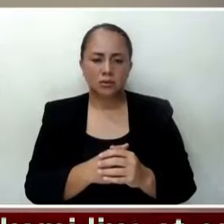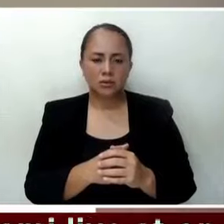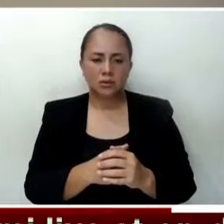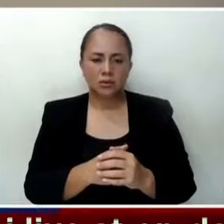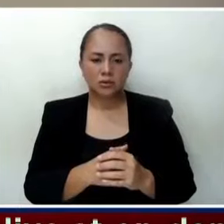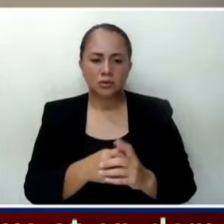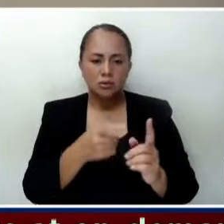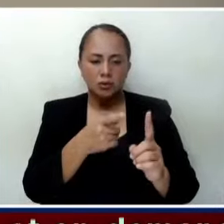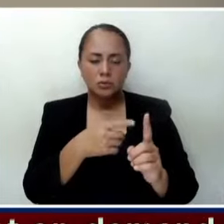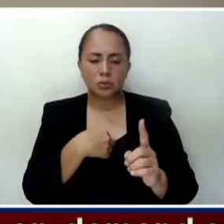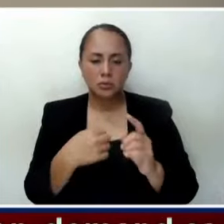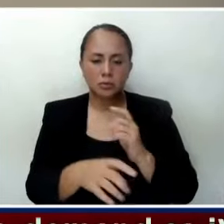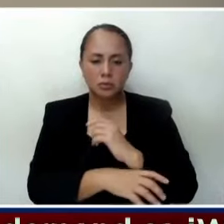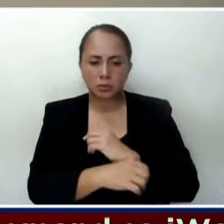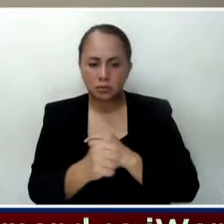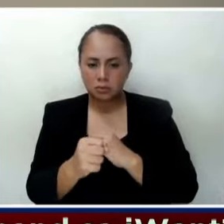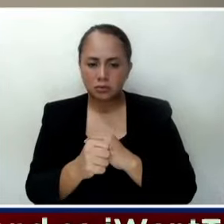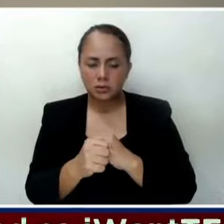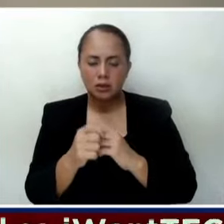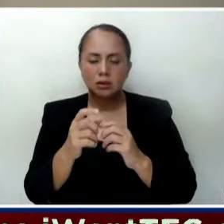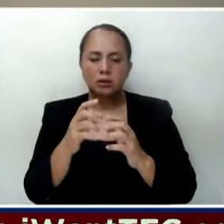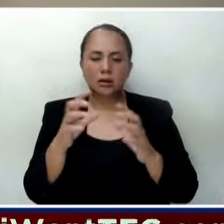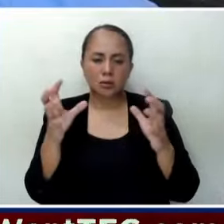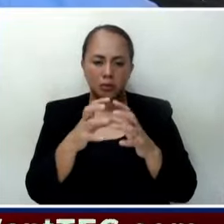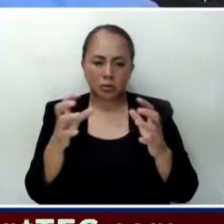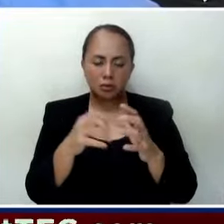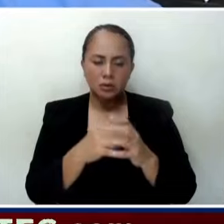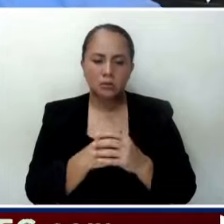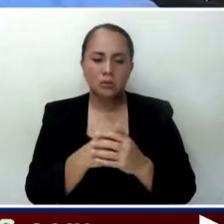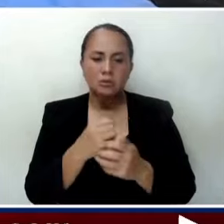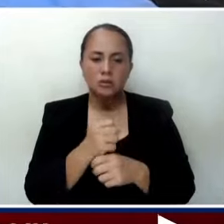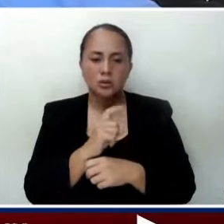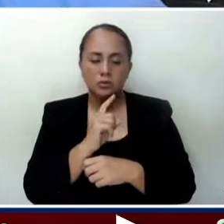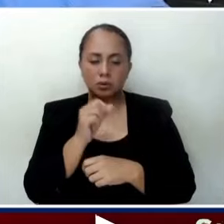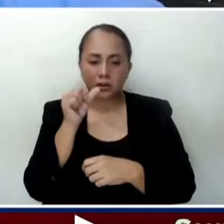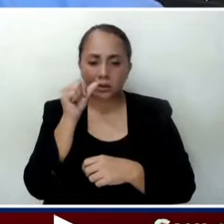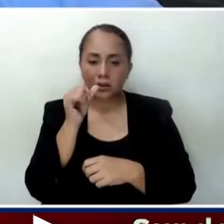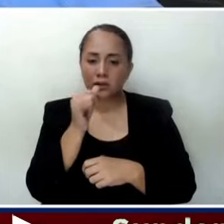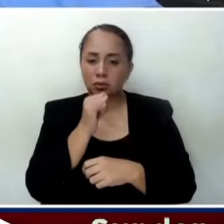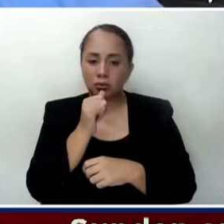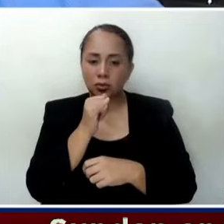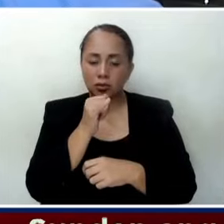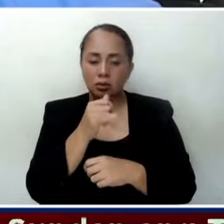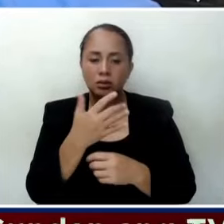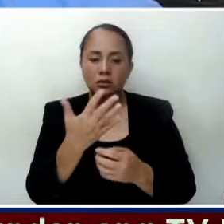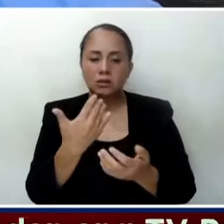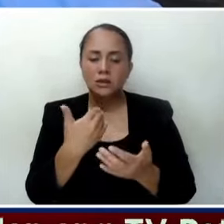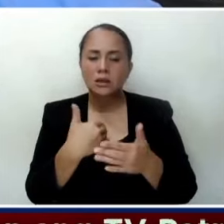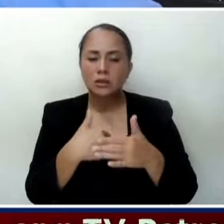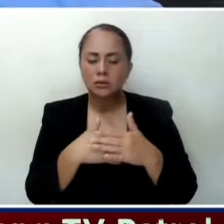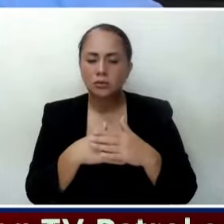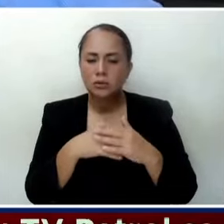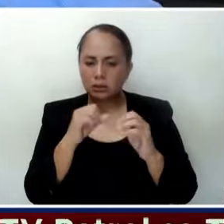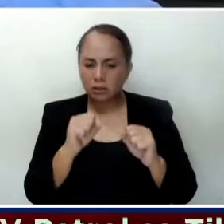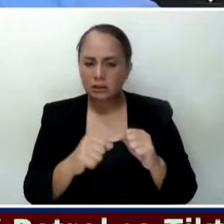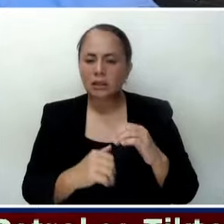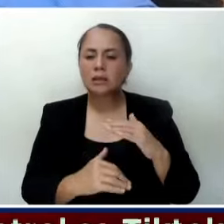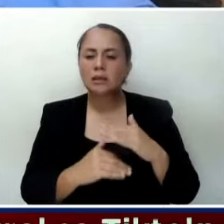tao, tapos nakapagrambulan kami. Isiguraduhin lang natin na iinom tayo na hanggang dun sa kaya natin na